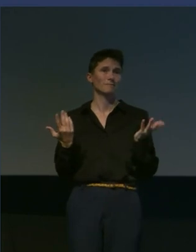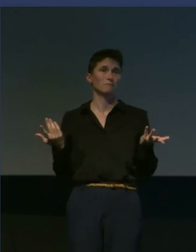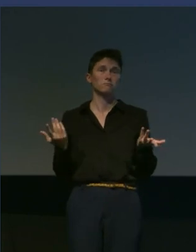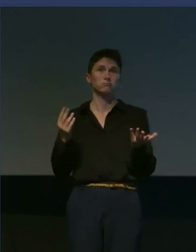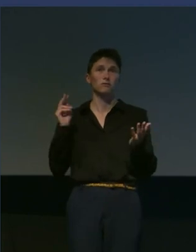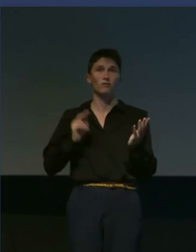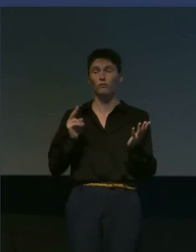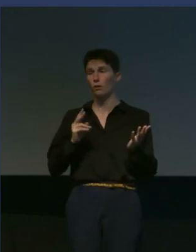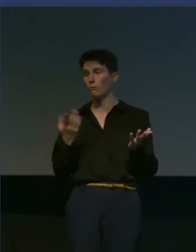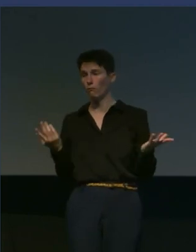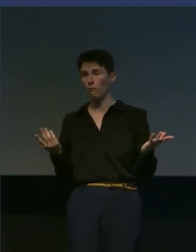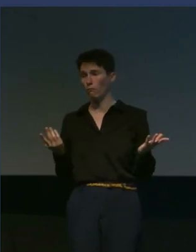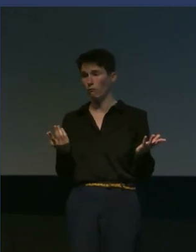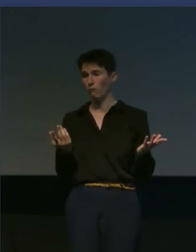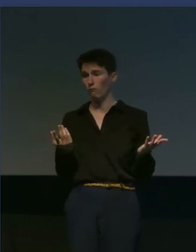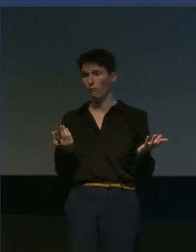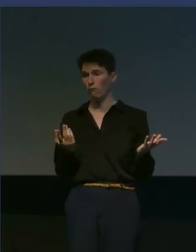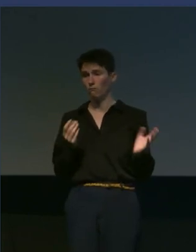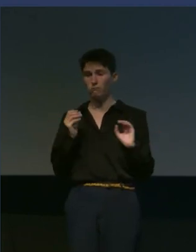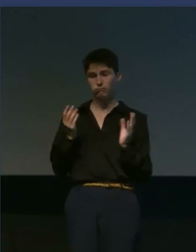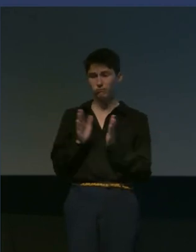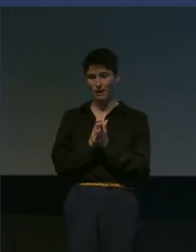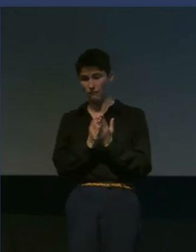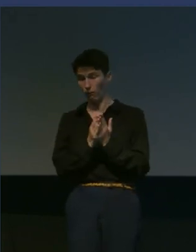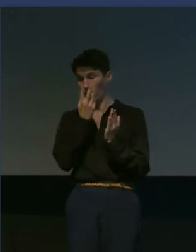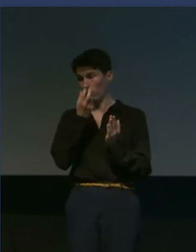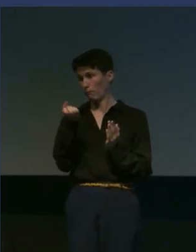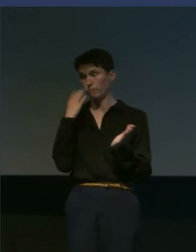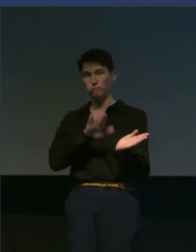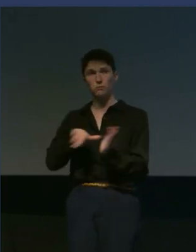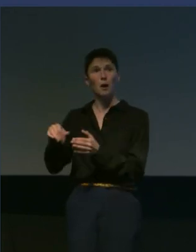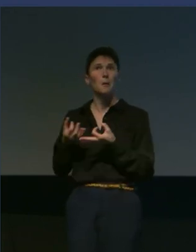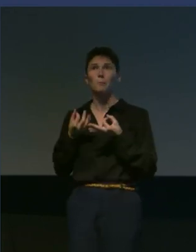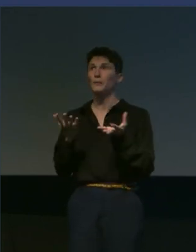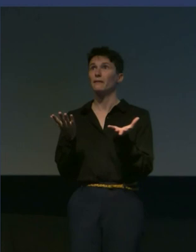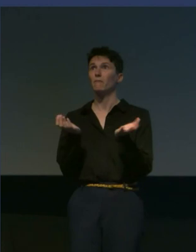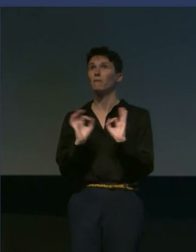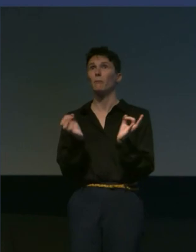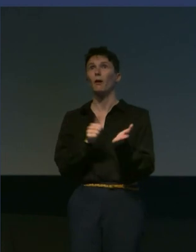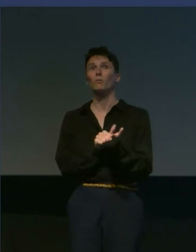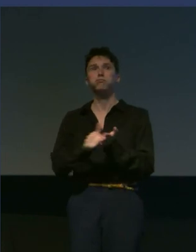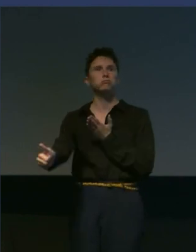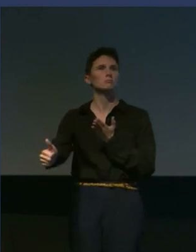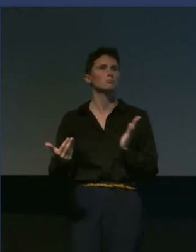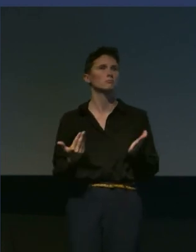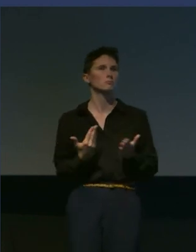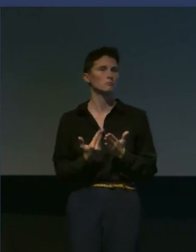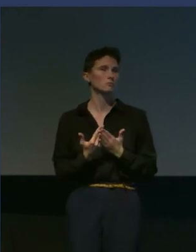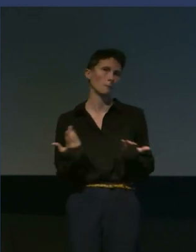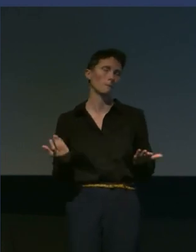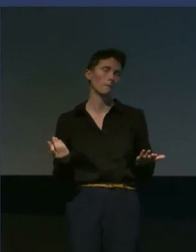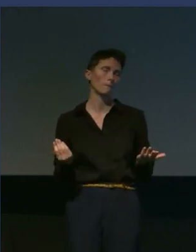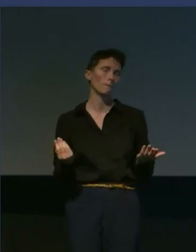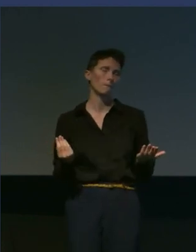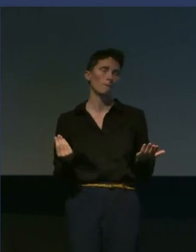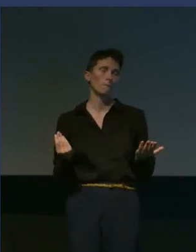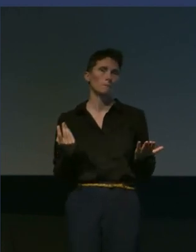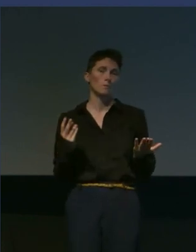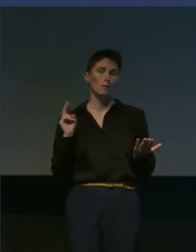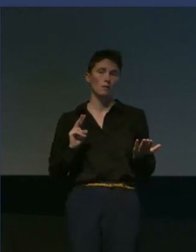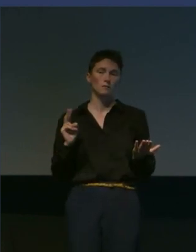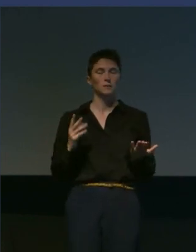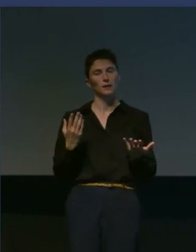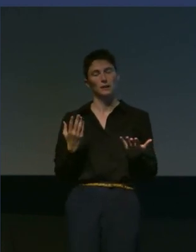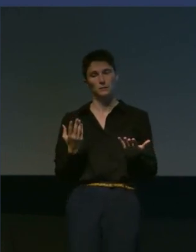C'était renié complètement l'ouvrage, comme s'il n'existait pas, il fait disparaître. Donc, voilà, c'est vrai que